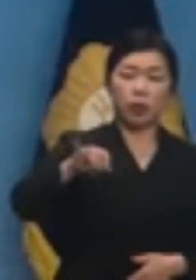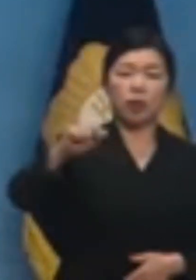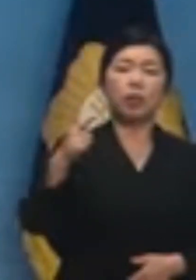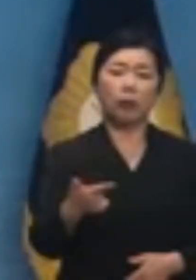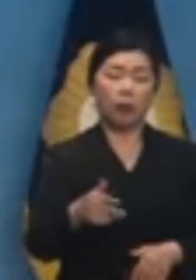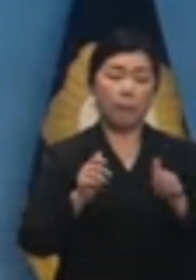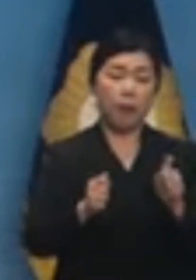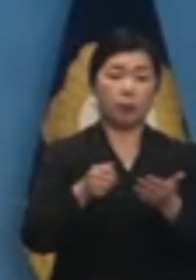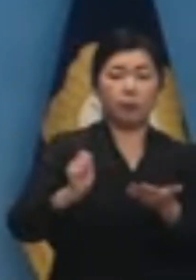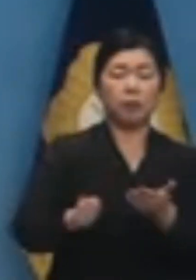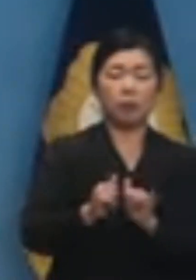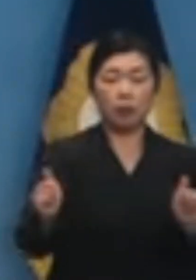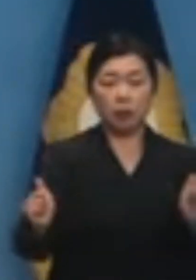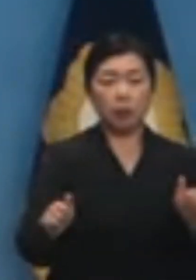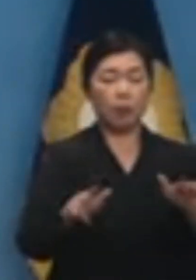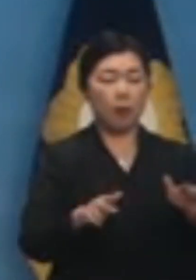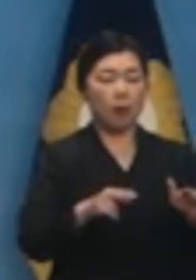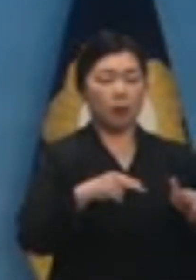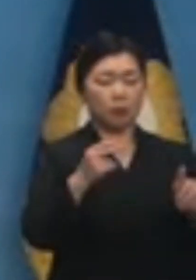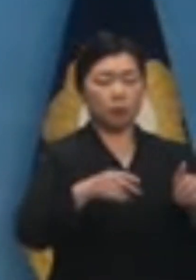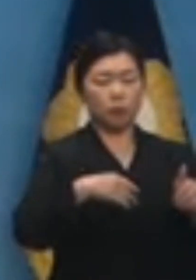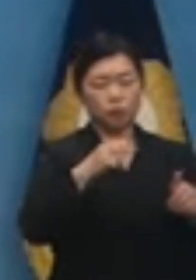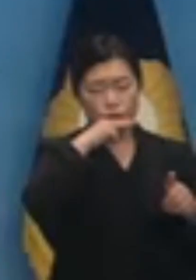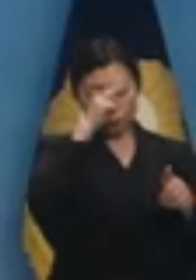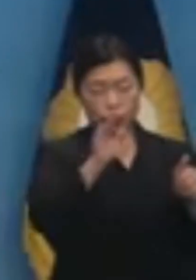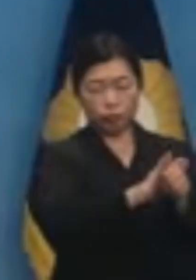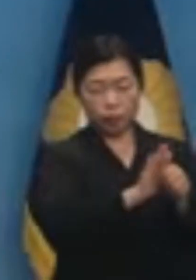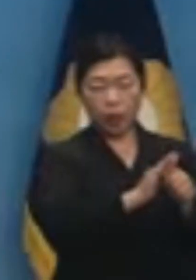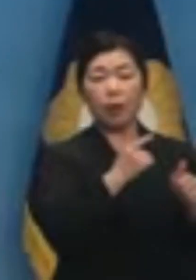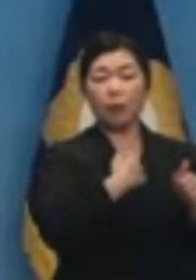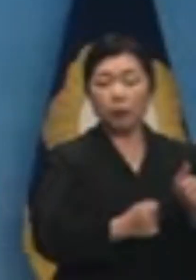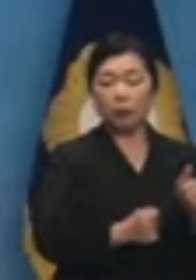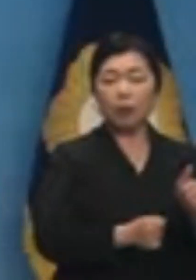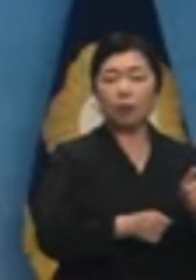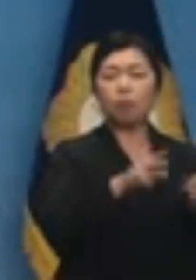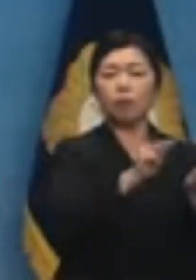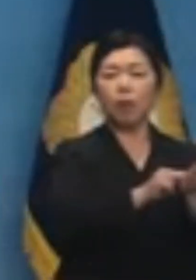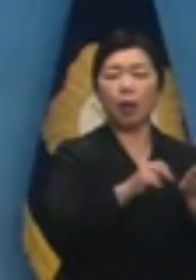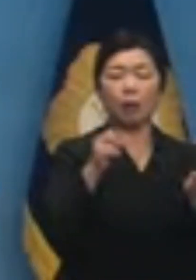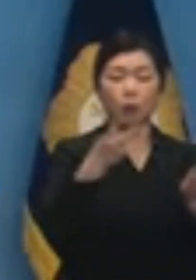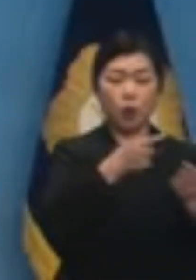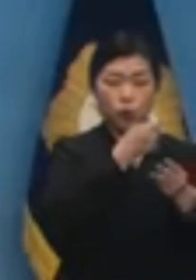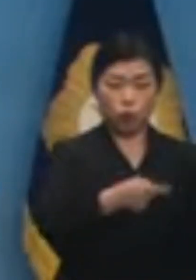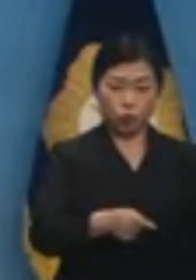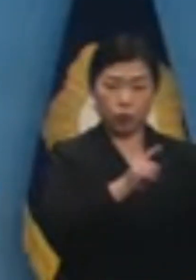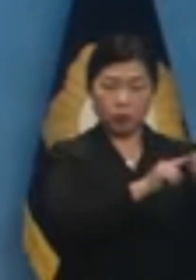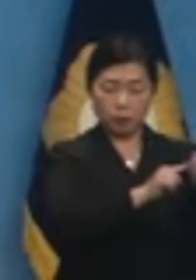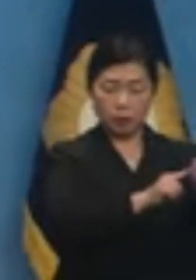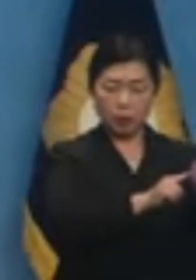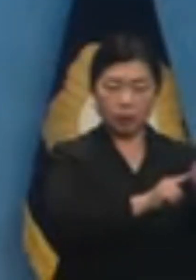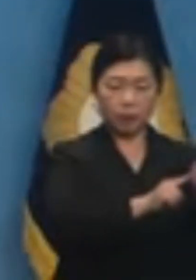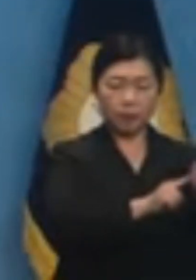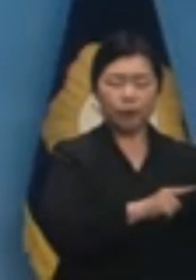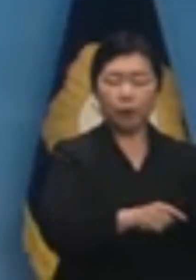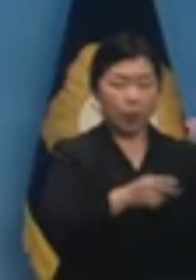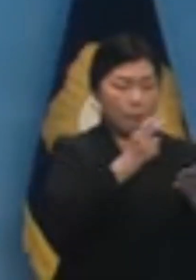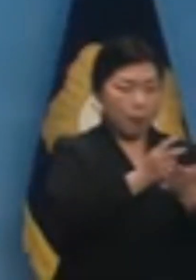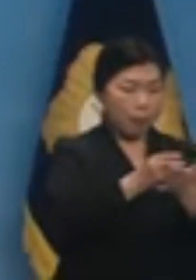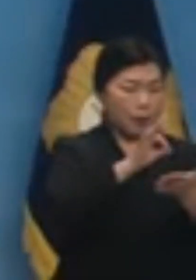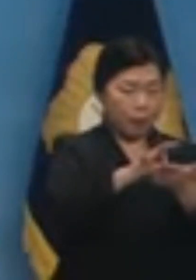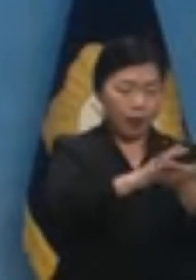이번 유흥업소 의혹 거짓말 외에도 윤석열을 유례없는 법리를 적용해